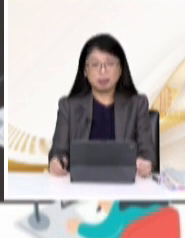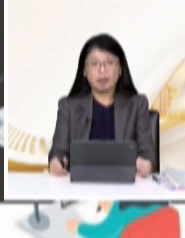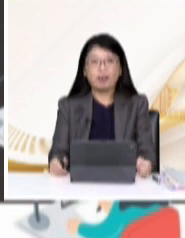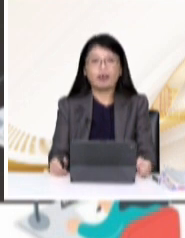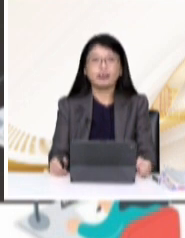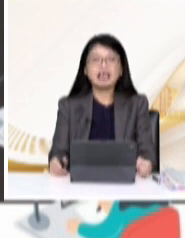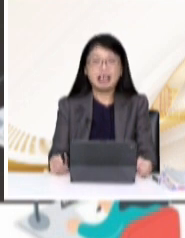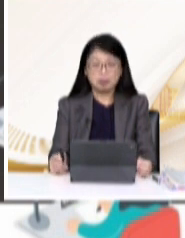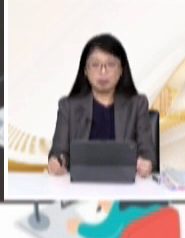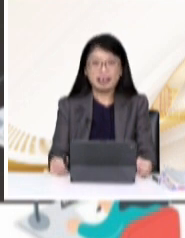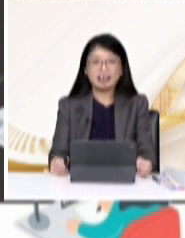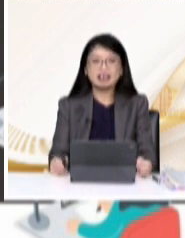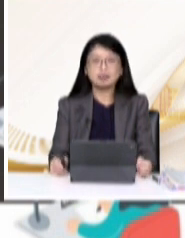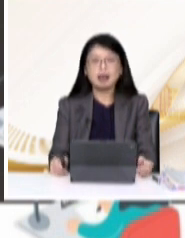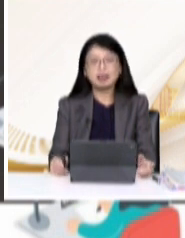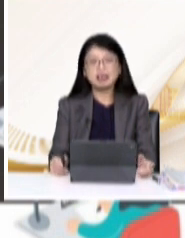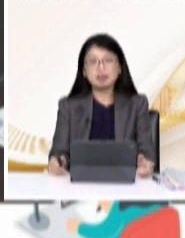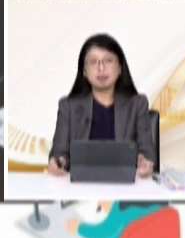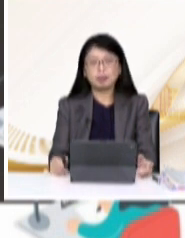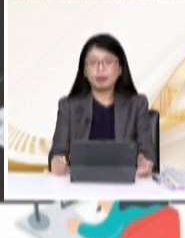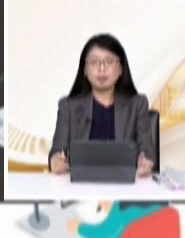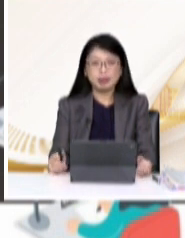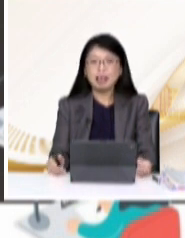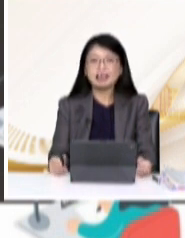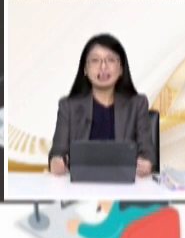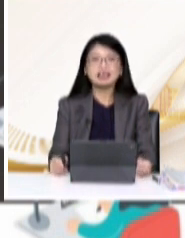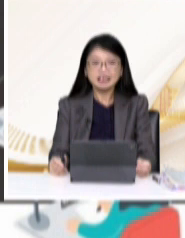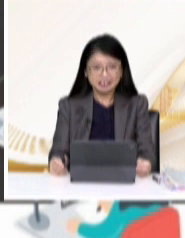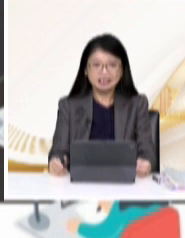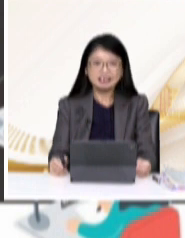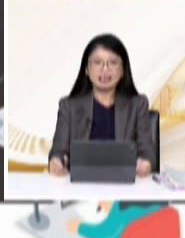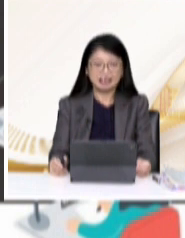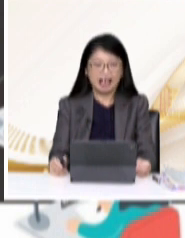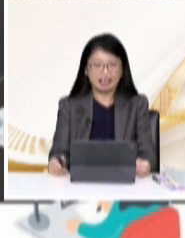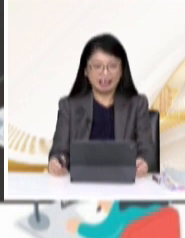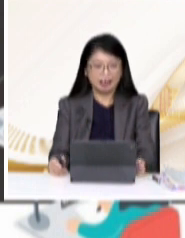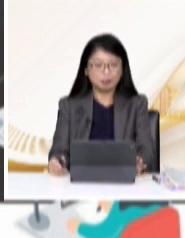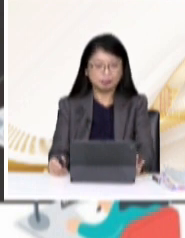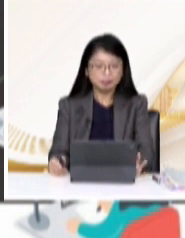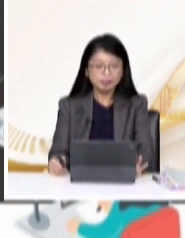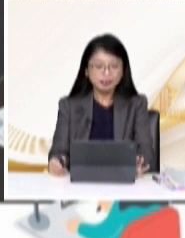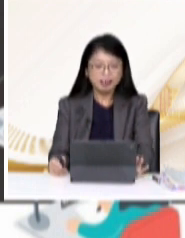พียงพอในการปฏิบัติหน้าที่หรือไม่เมื่อเทียบกับตัวปริมาณคดีที่เกิดขึ้นต่างๆนะคะ